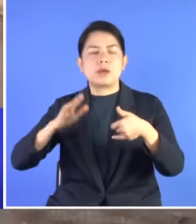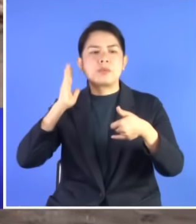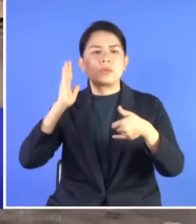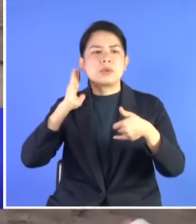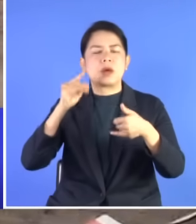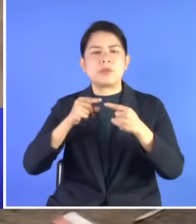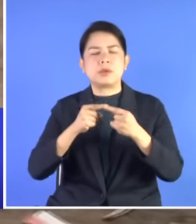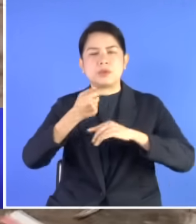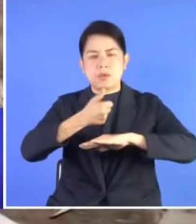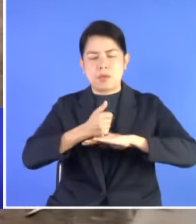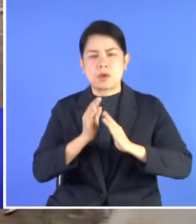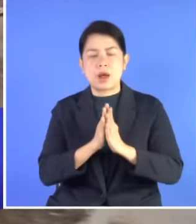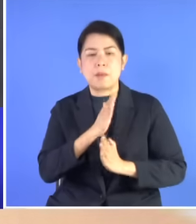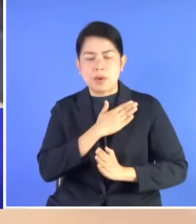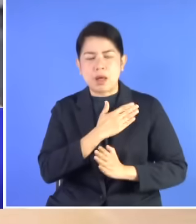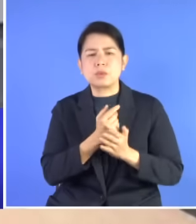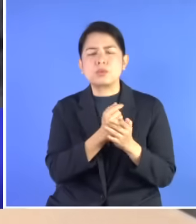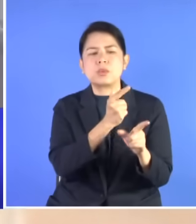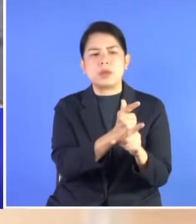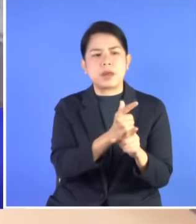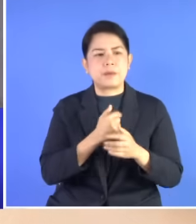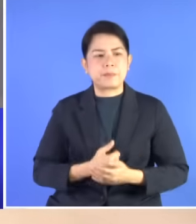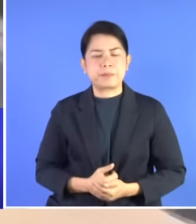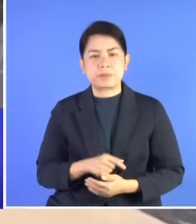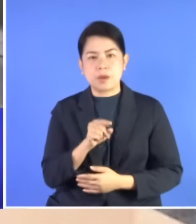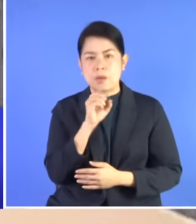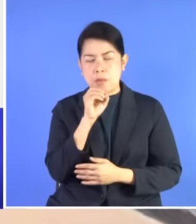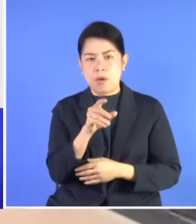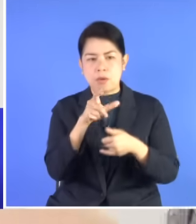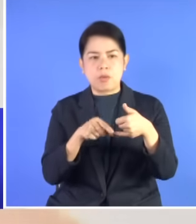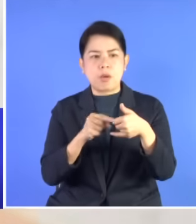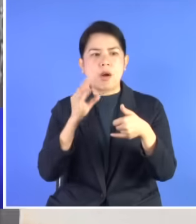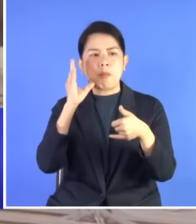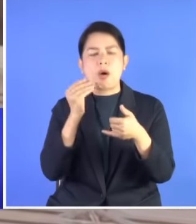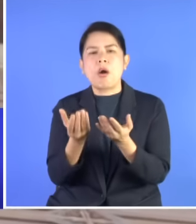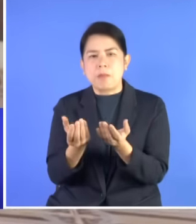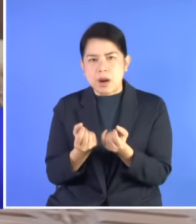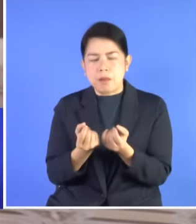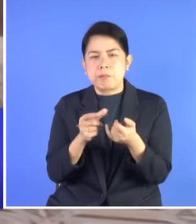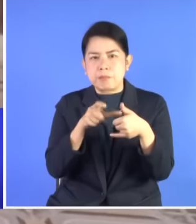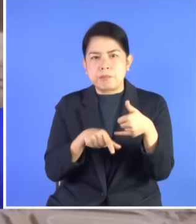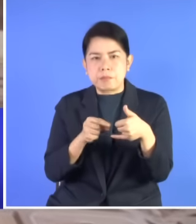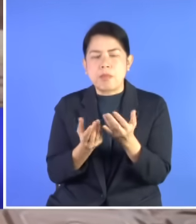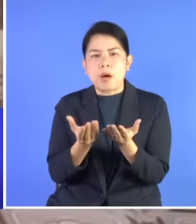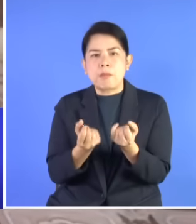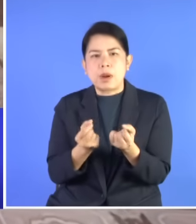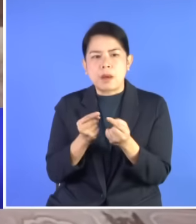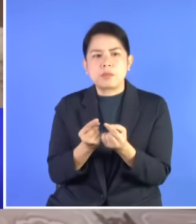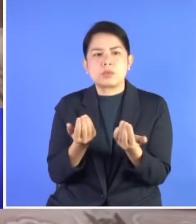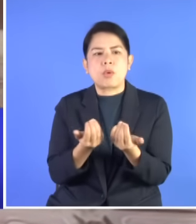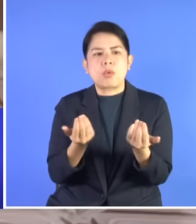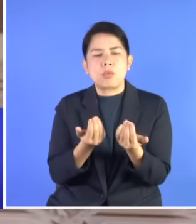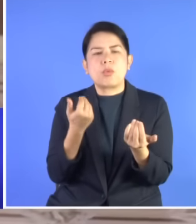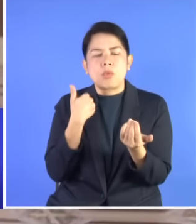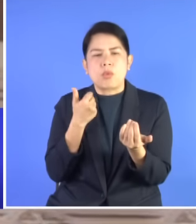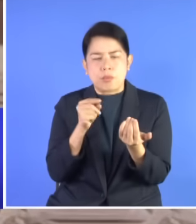ว่าพ่อของน้องเนี่ยนะฮะพ่อของน้องได้มารับตัวน้องไปตั้งแต่ช่วงเช้าหลังจากทราบว่าท่านเจ้าอาวาสเนี่ยโพสต์ข้อความแบบนี้ออก